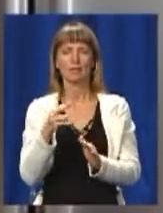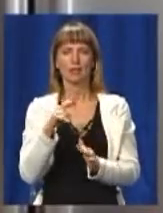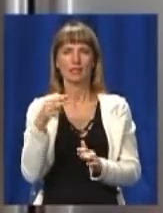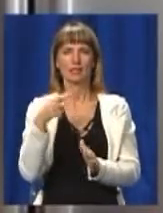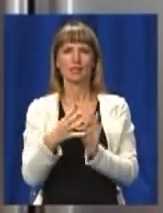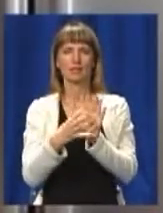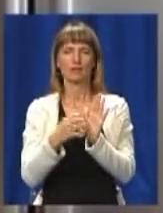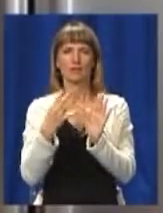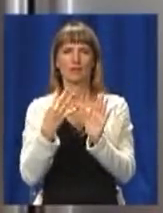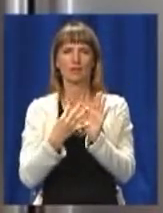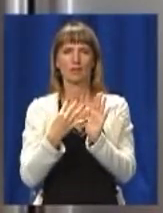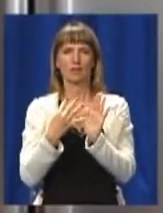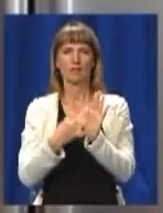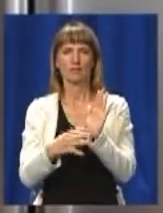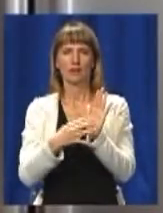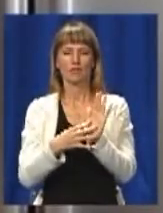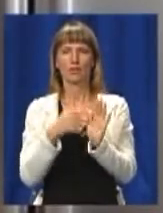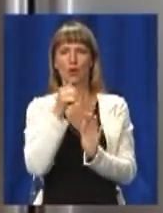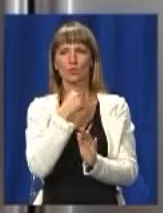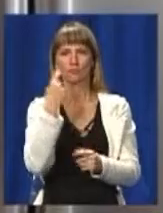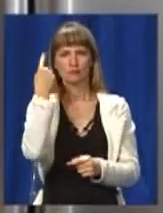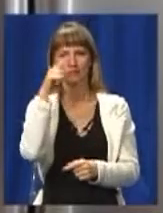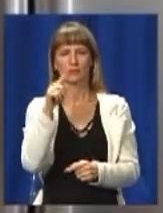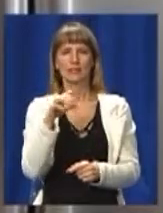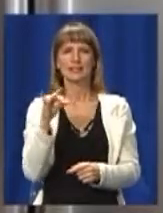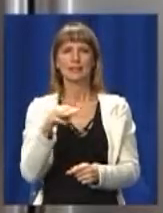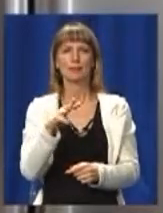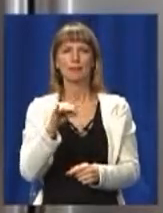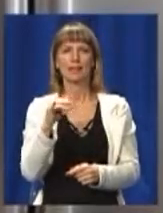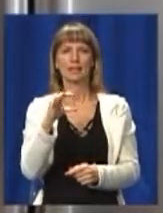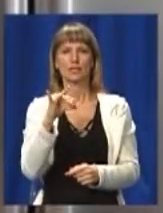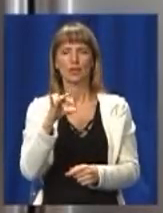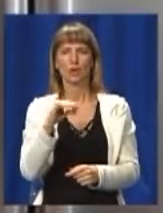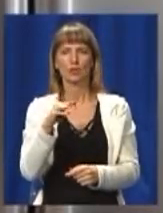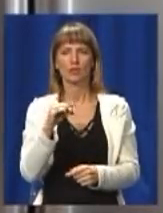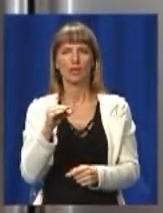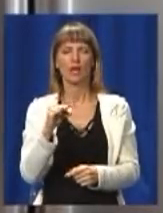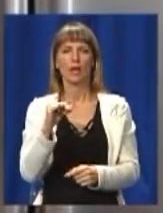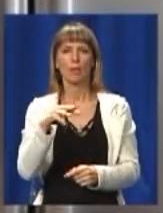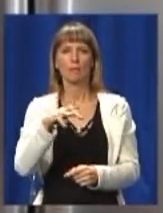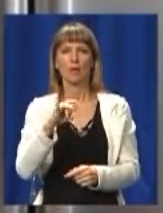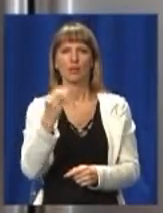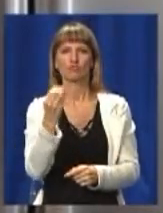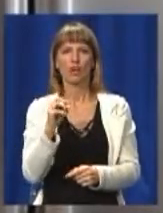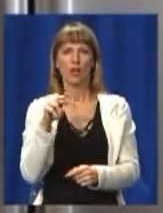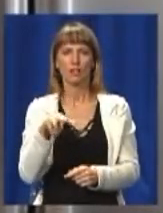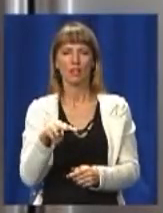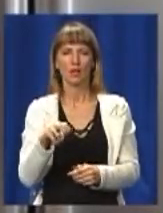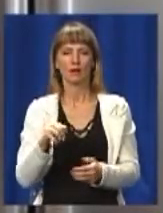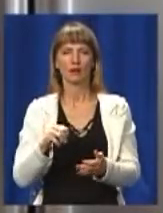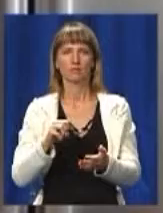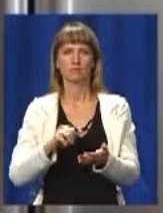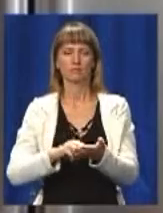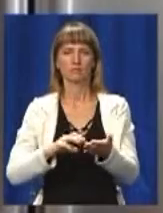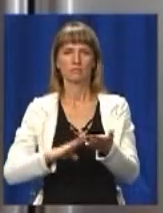серпня 1899 року винахідник із Міннесоти Альберт Маршалл запатентував холодильник. Але